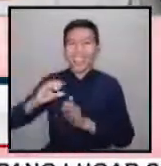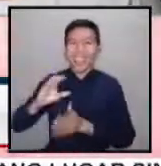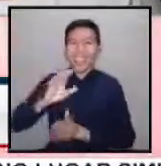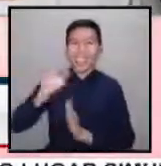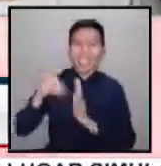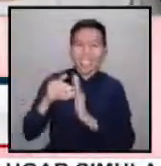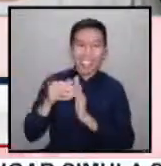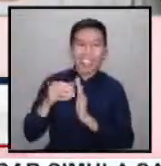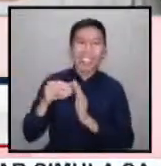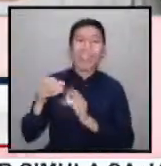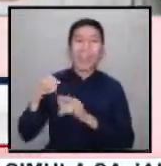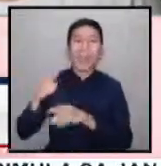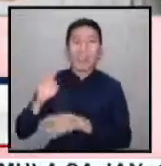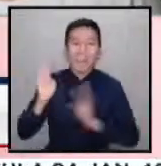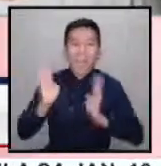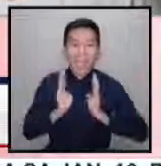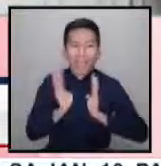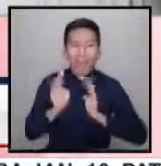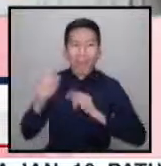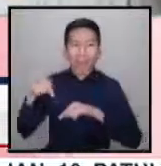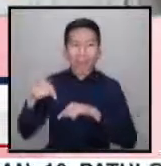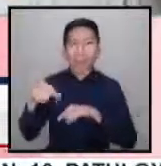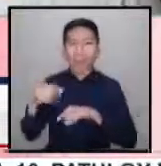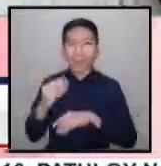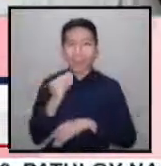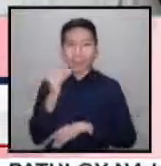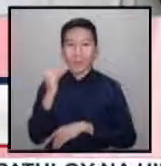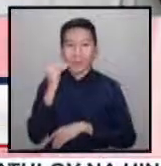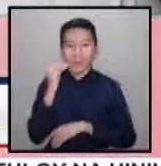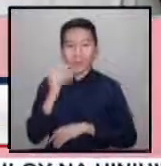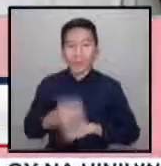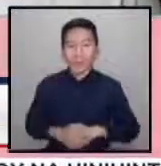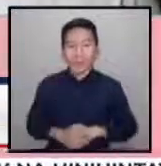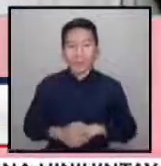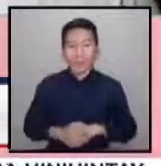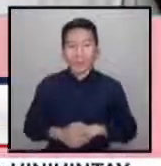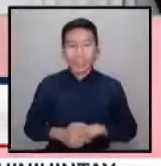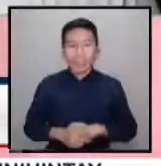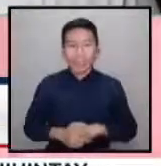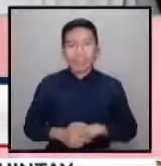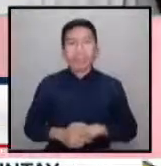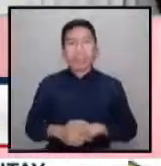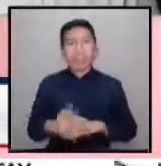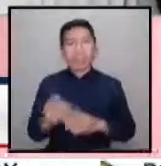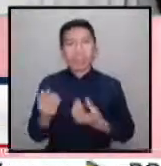yun, sinubukan ko that day. Hinanda ko yung equipment ko and